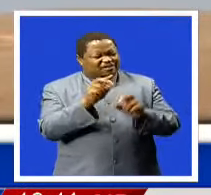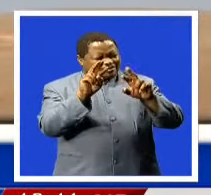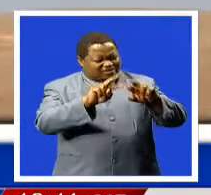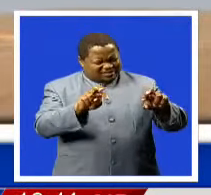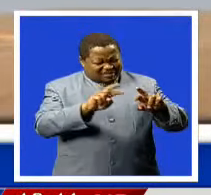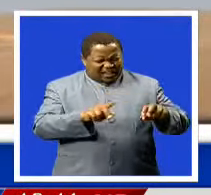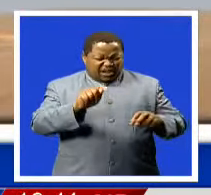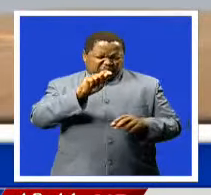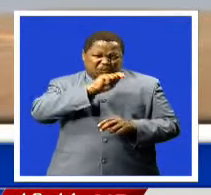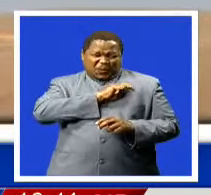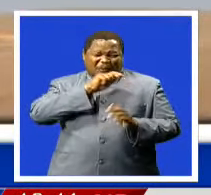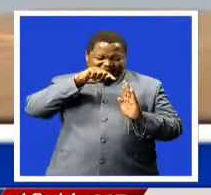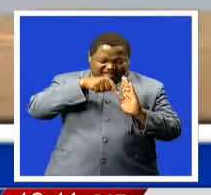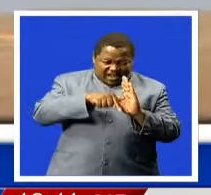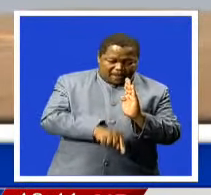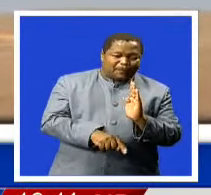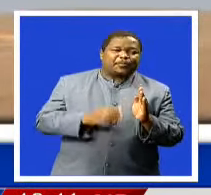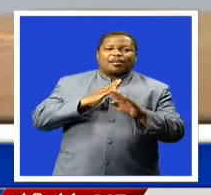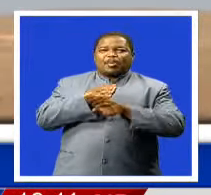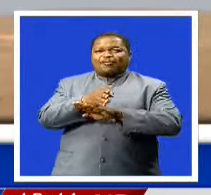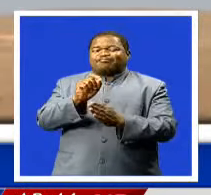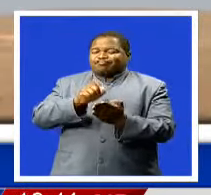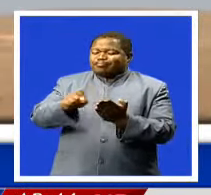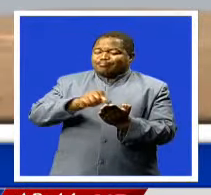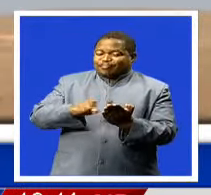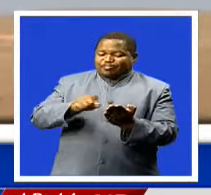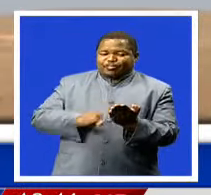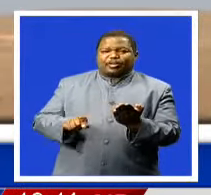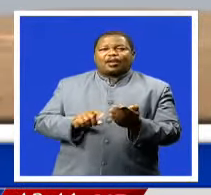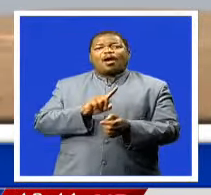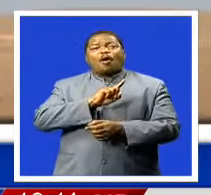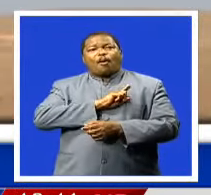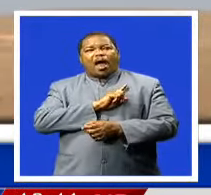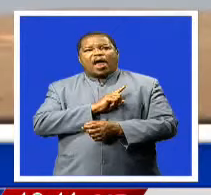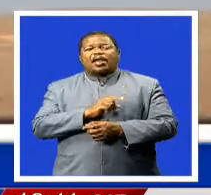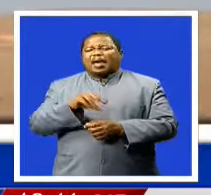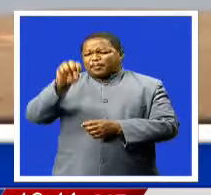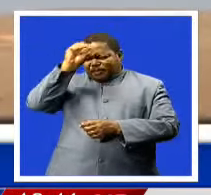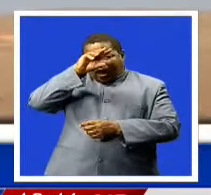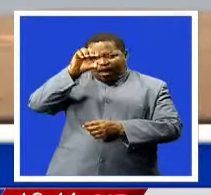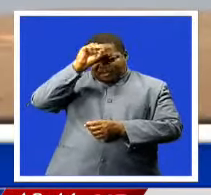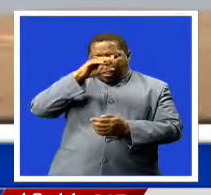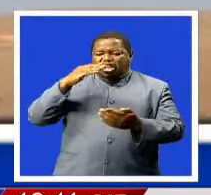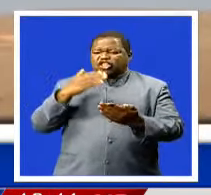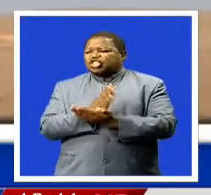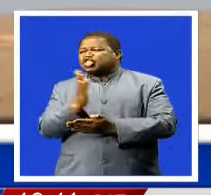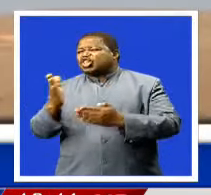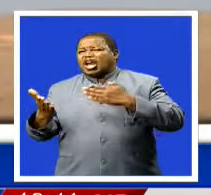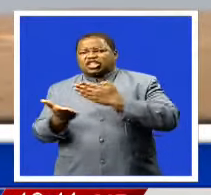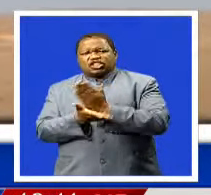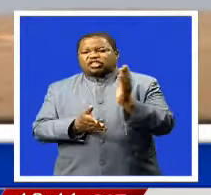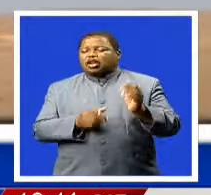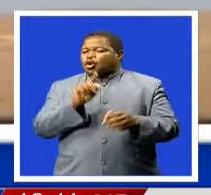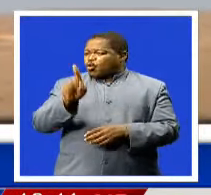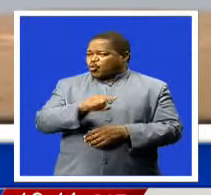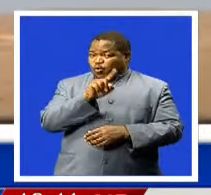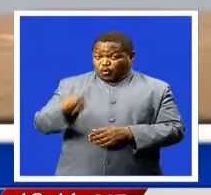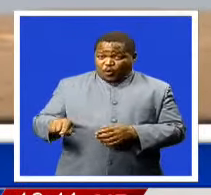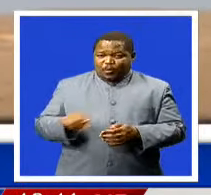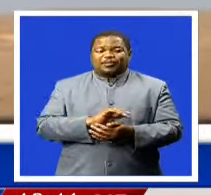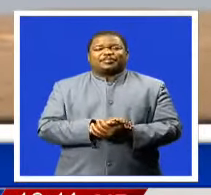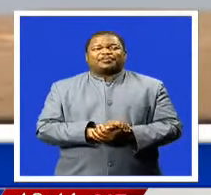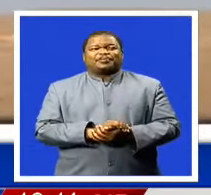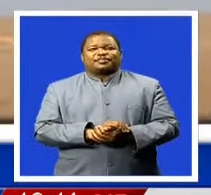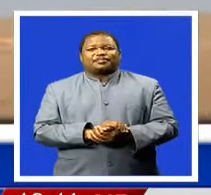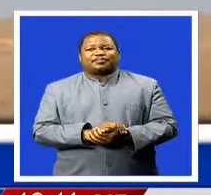sithasithole lelithuba nje sitoconzisa Tindzaba letitside lokhanda ke ukuthi tize